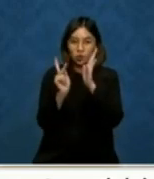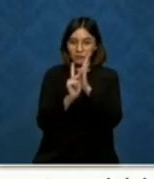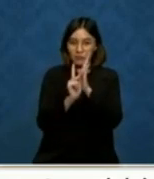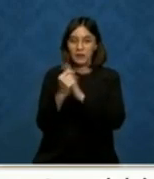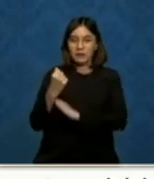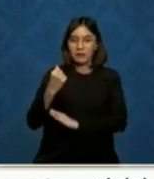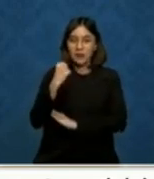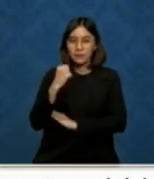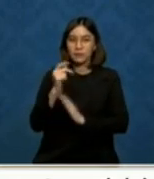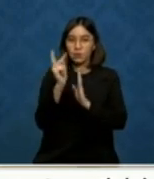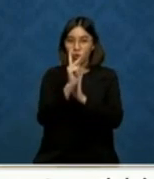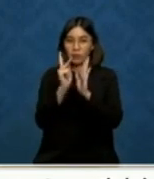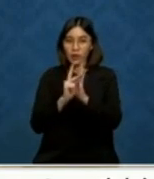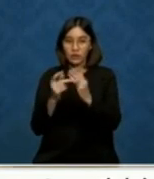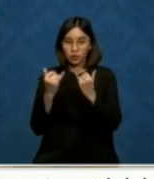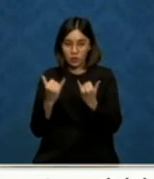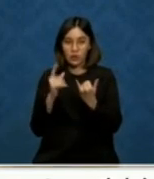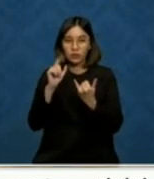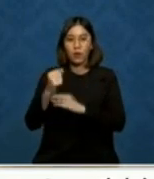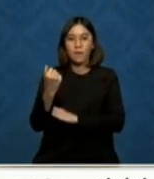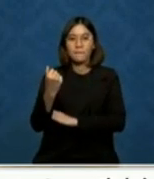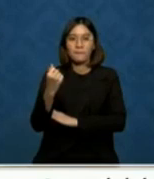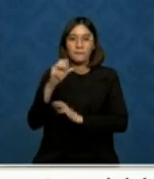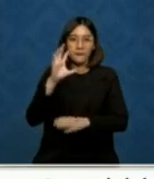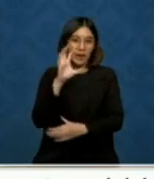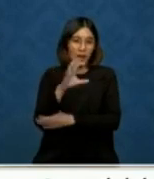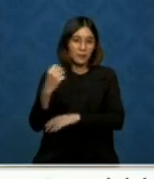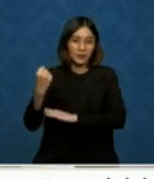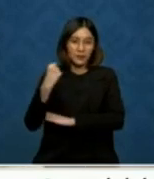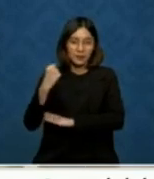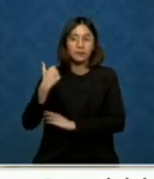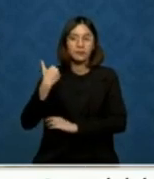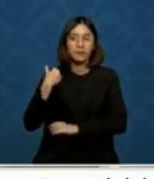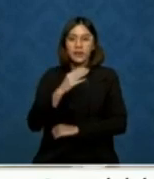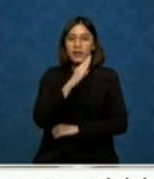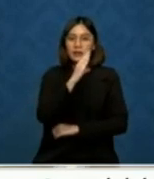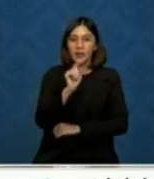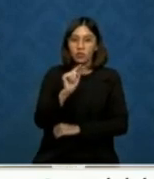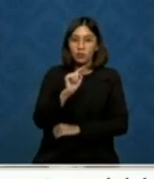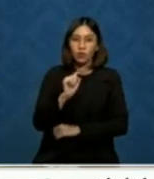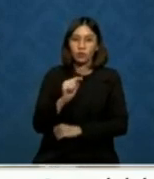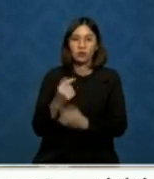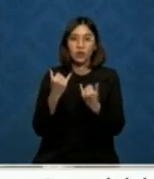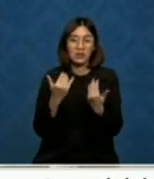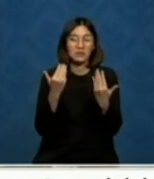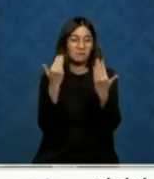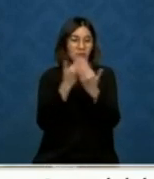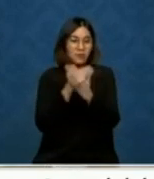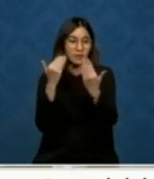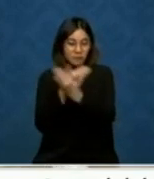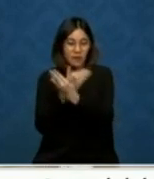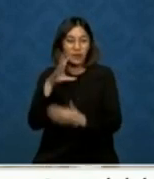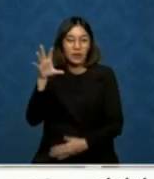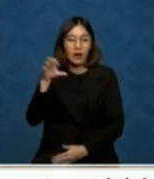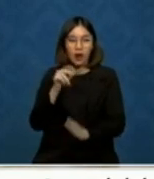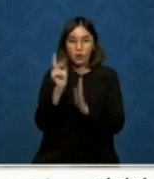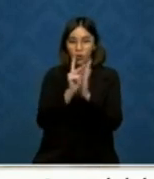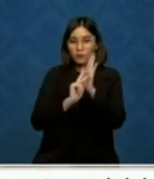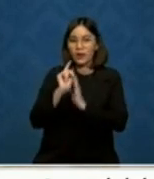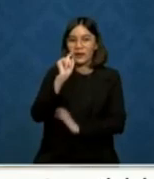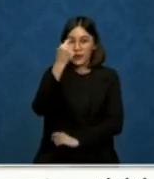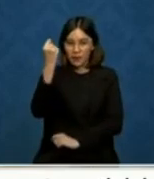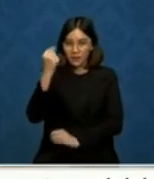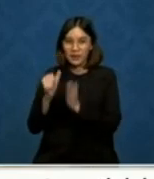างเคร่งครัดกฎหมายในปัจจุบันก็ต้องบังคับใช้อย่างเคร่งครัดถ้าสถานการณ์เปลี่ยนแปลงไปจะต้องออกกฎหมายให้ทันสมัยม